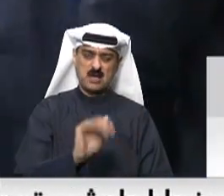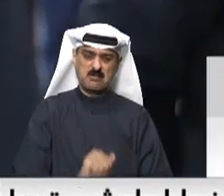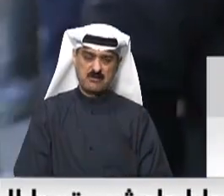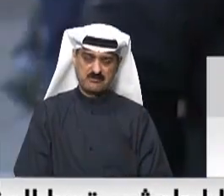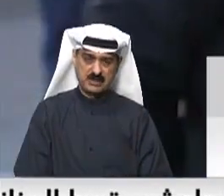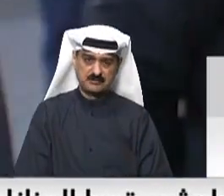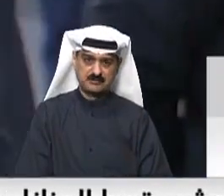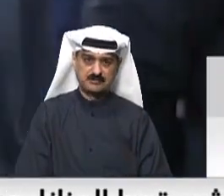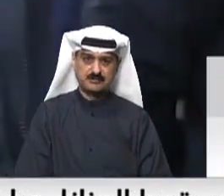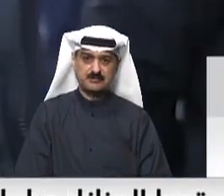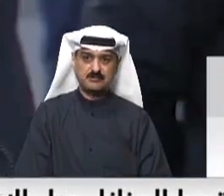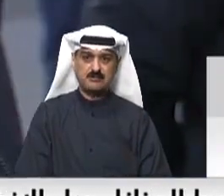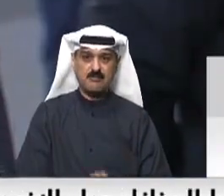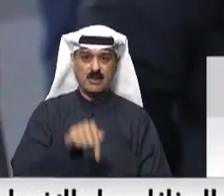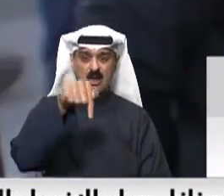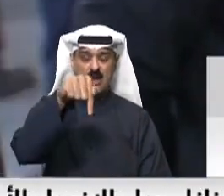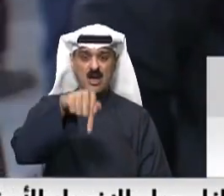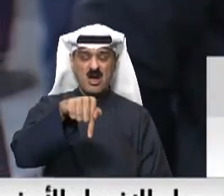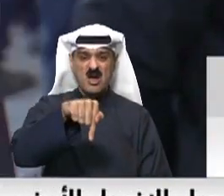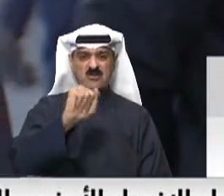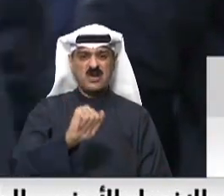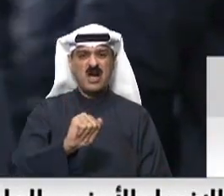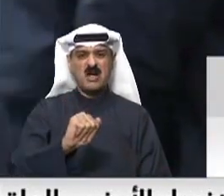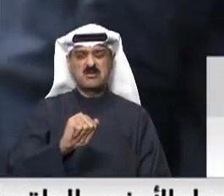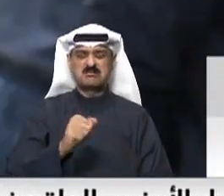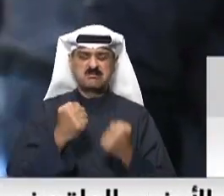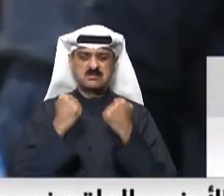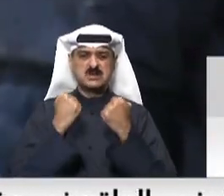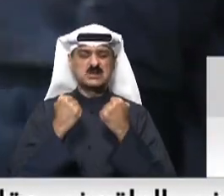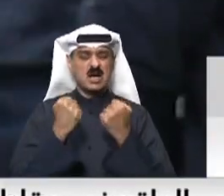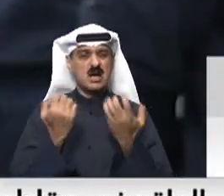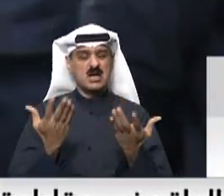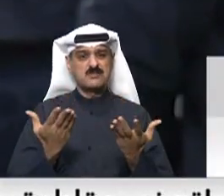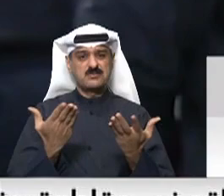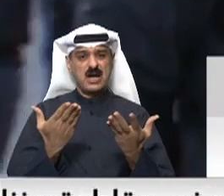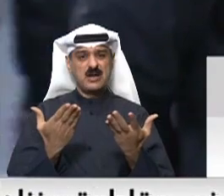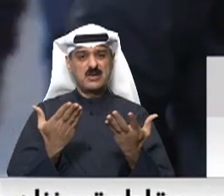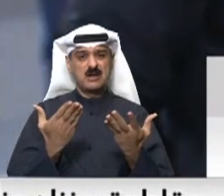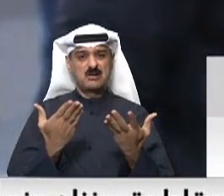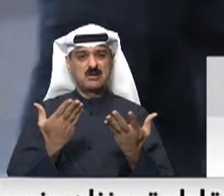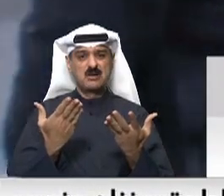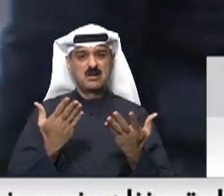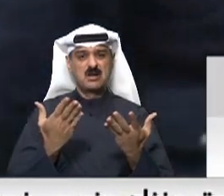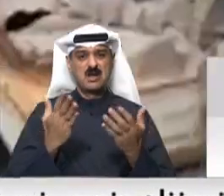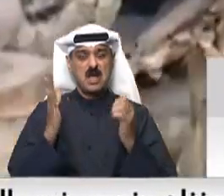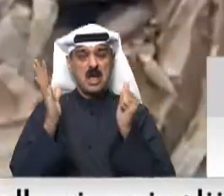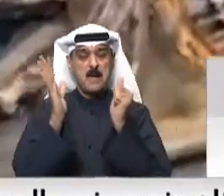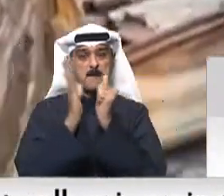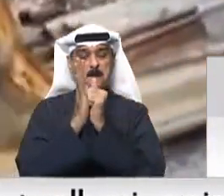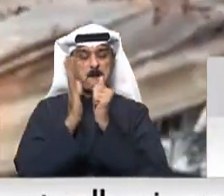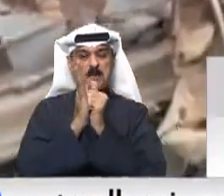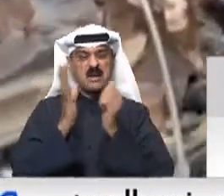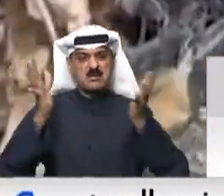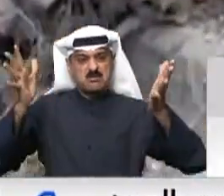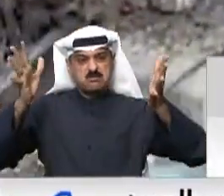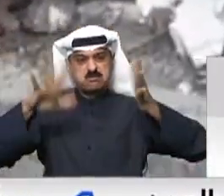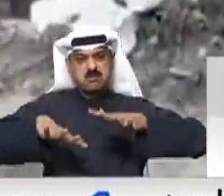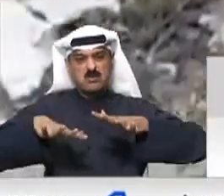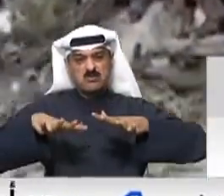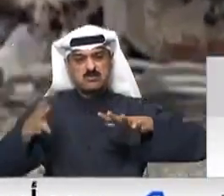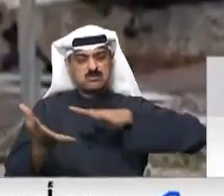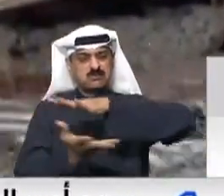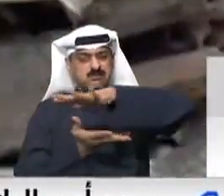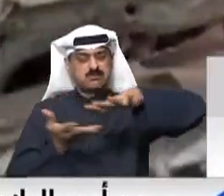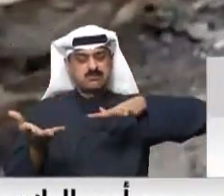واولاد عمتي كلهم جميع يعني في الطابق الثاني هال عليهم الساتر ما ادى